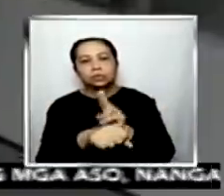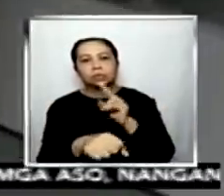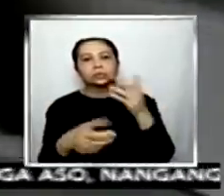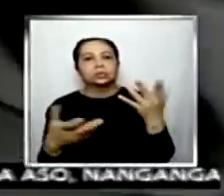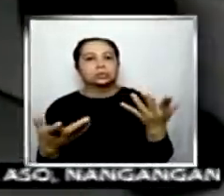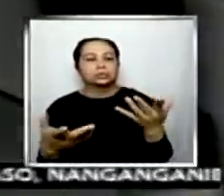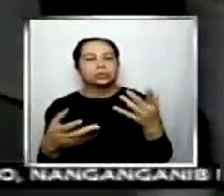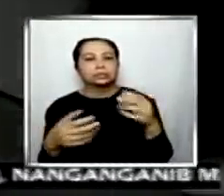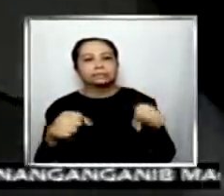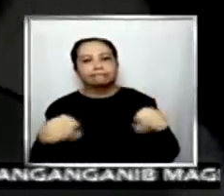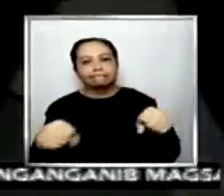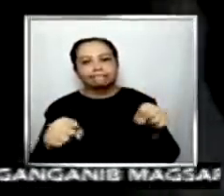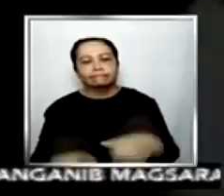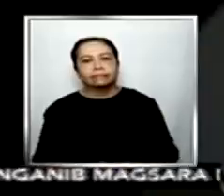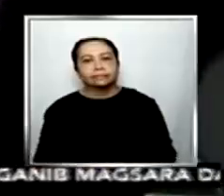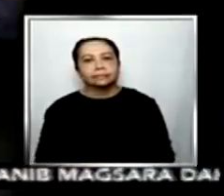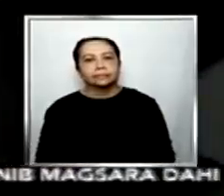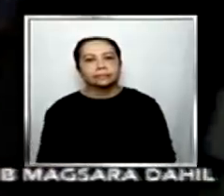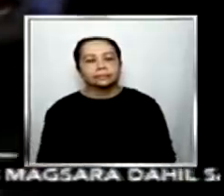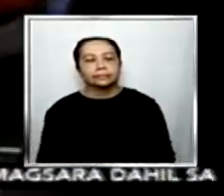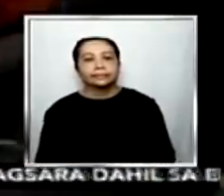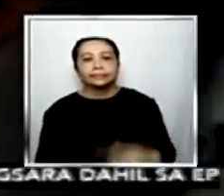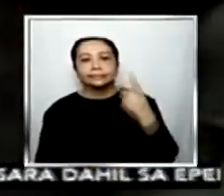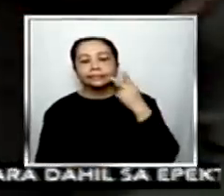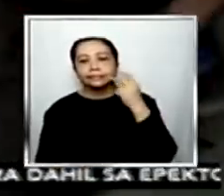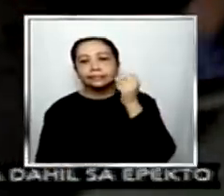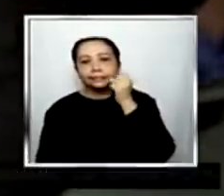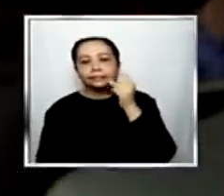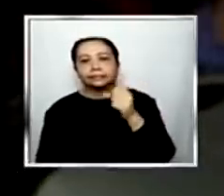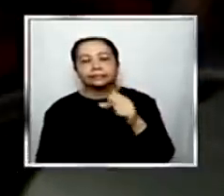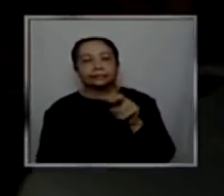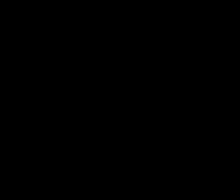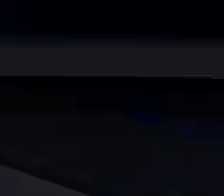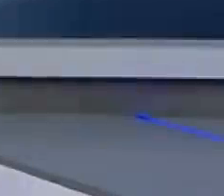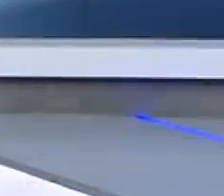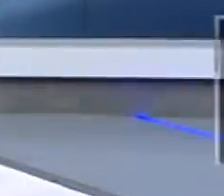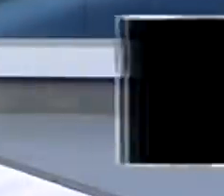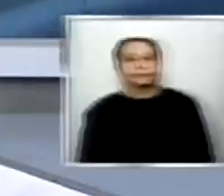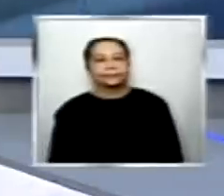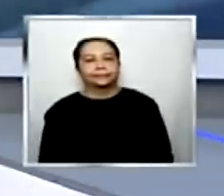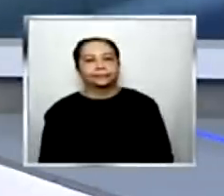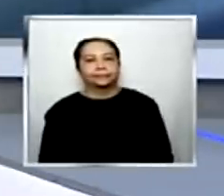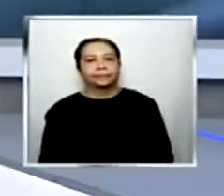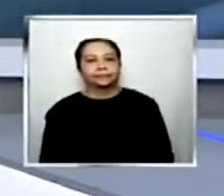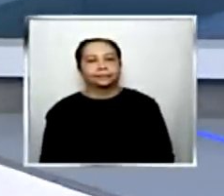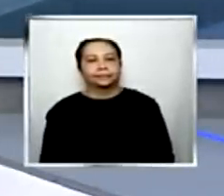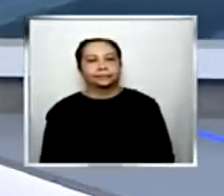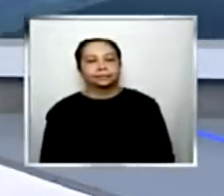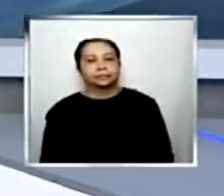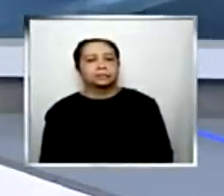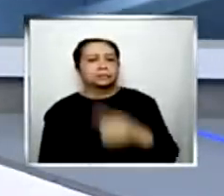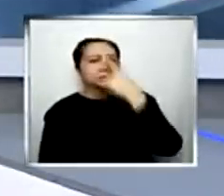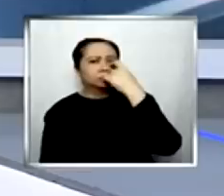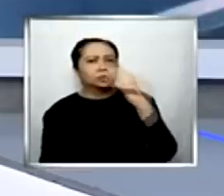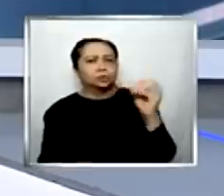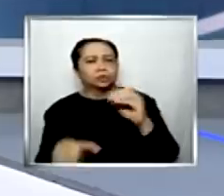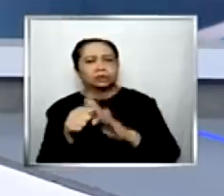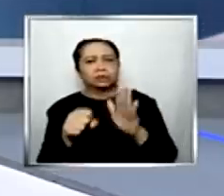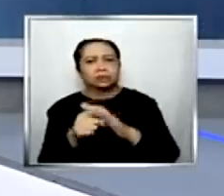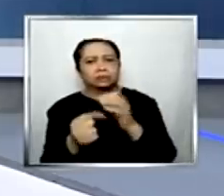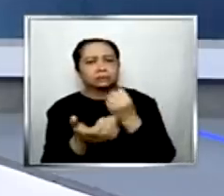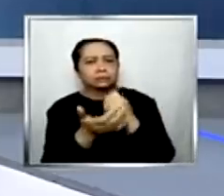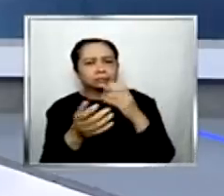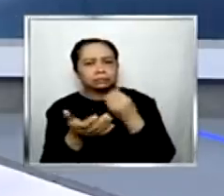ito. Katrina Son, nakatutok, 24 oras. Dahil sa kawalan ng sapat na kita, pinag-aaralan na